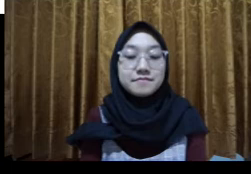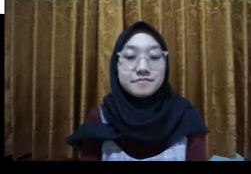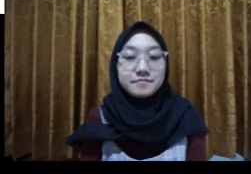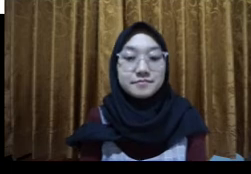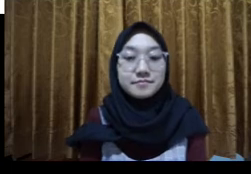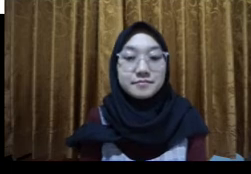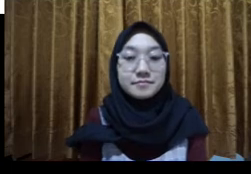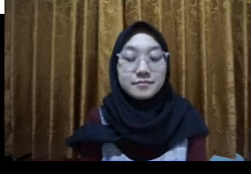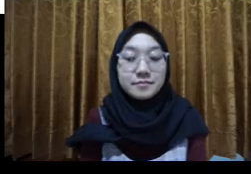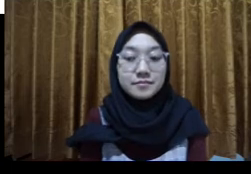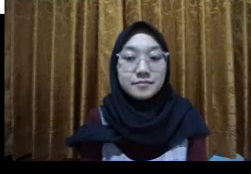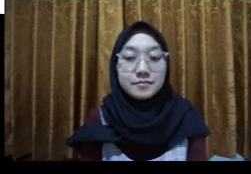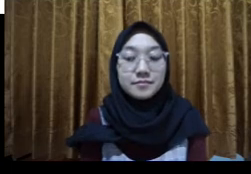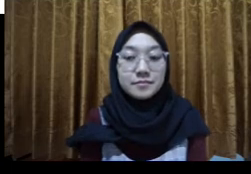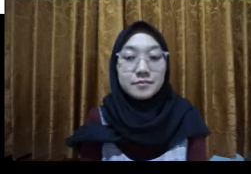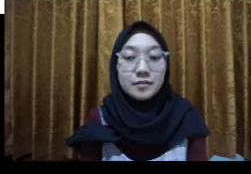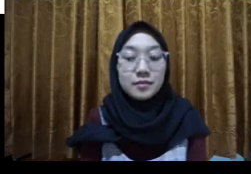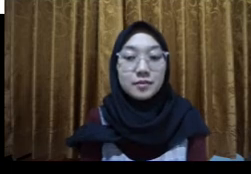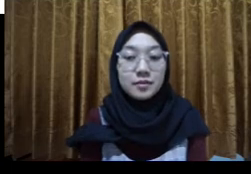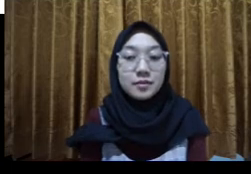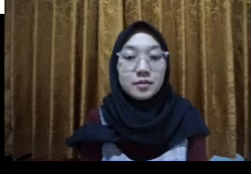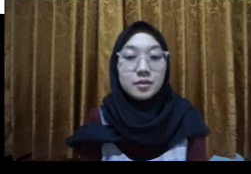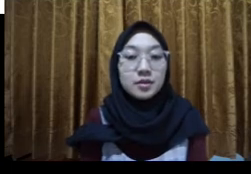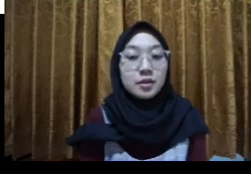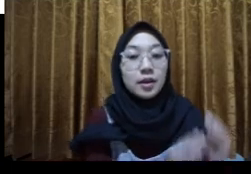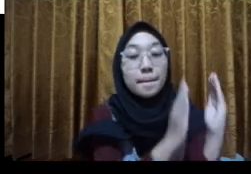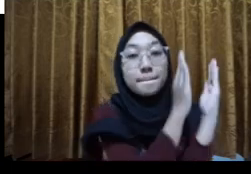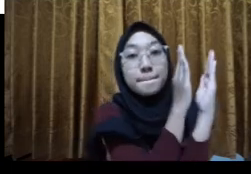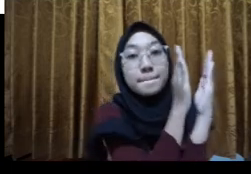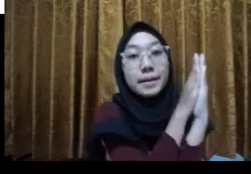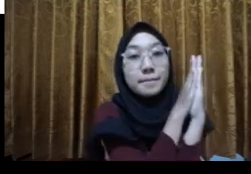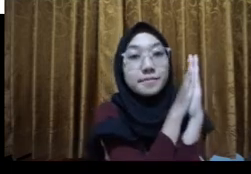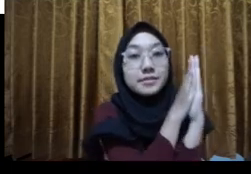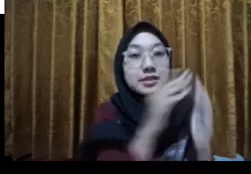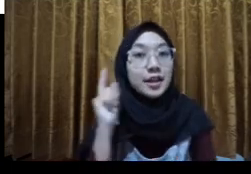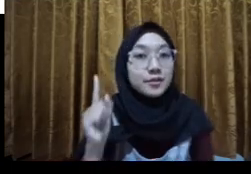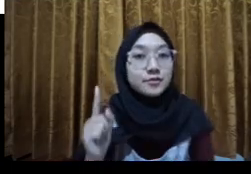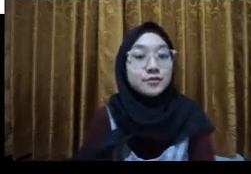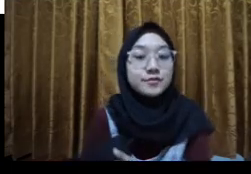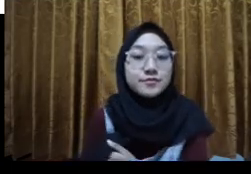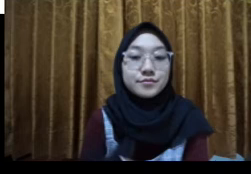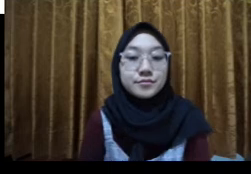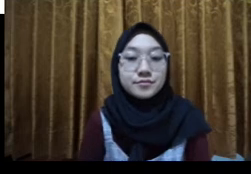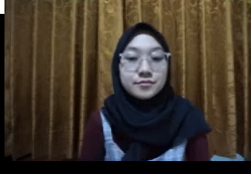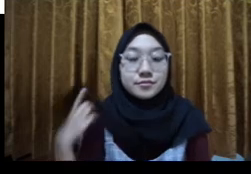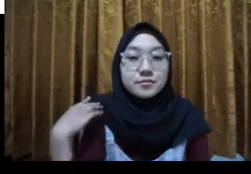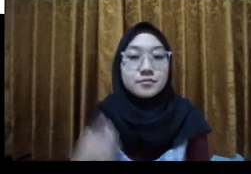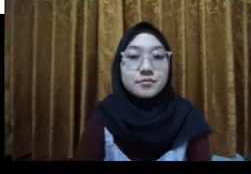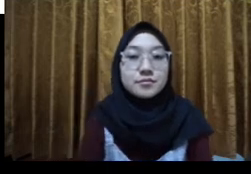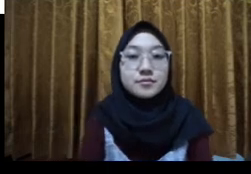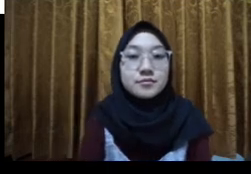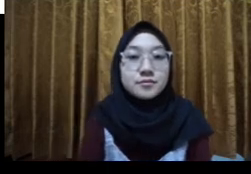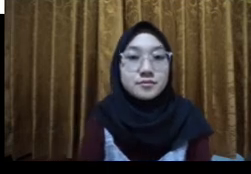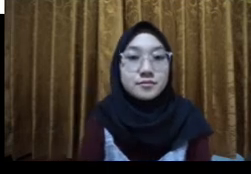ini kita langsung bab 1 mempersiapkan kehadiran sang buah hati. Nah, ini Pentingnya dia. figur Bab 1. Kita bisa membaca